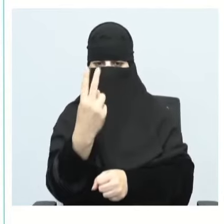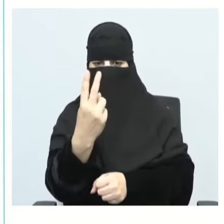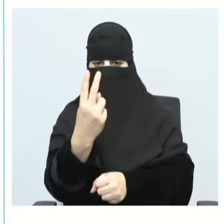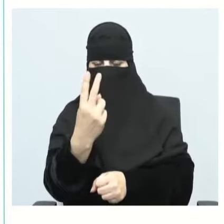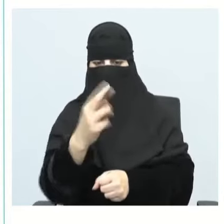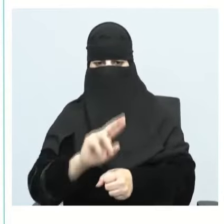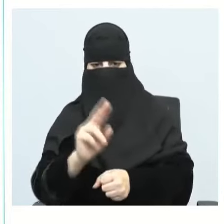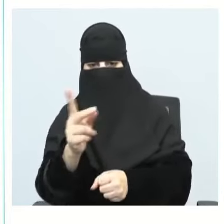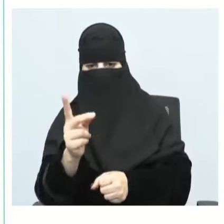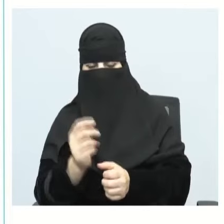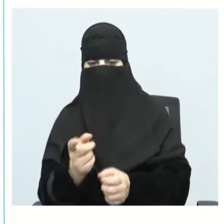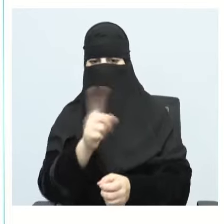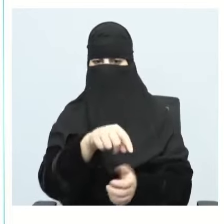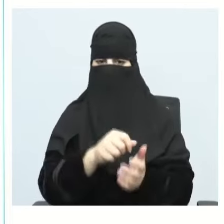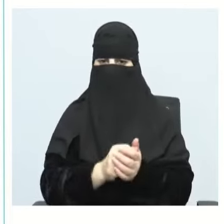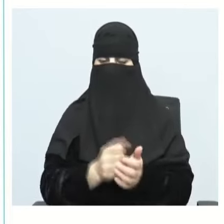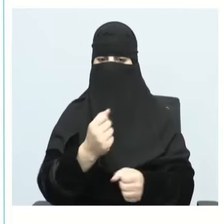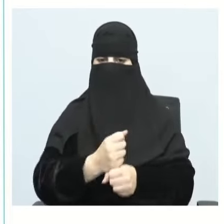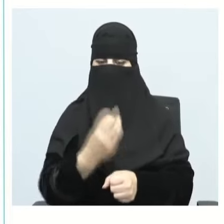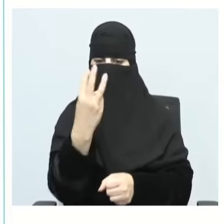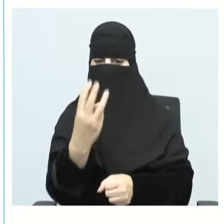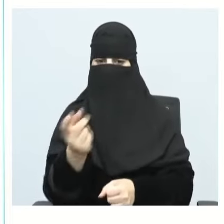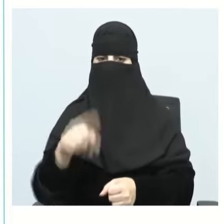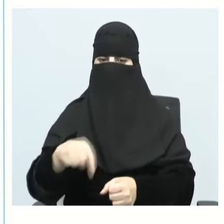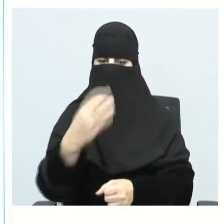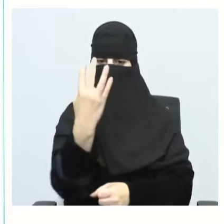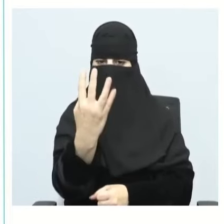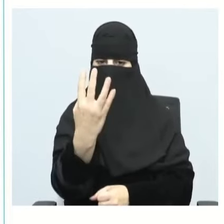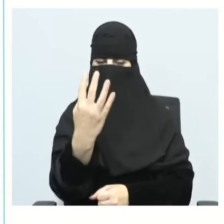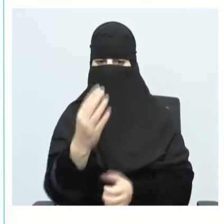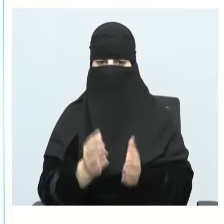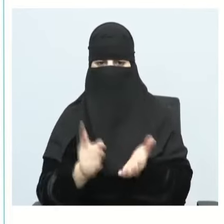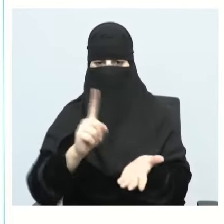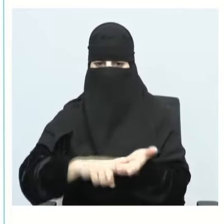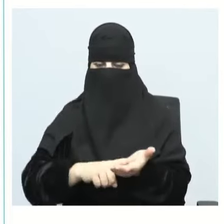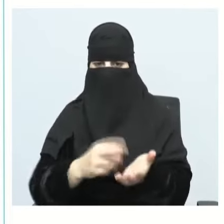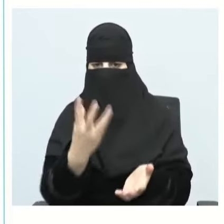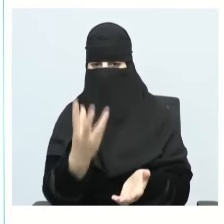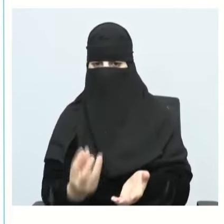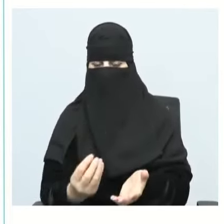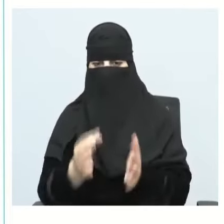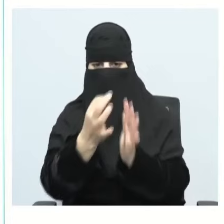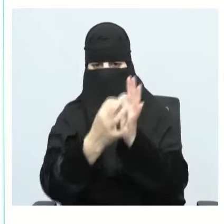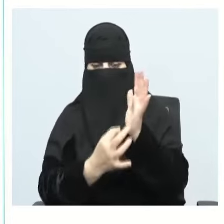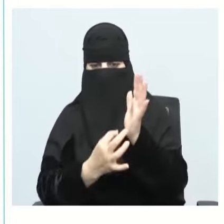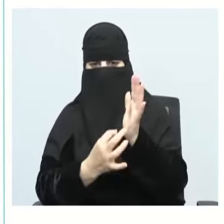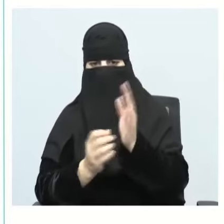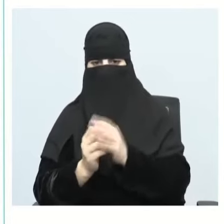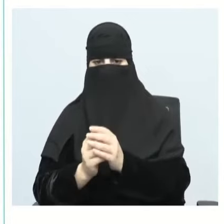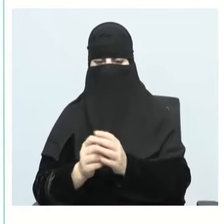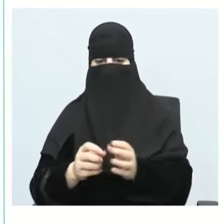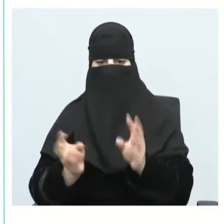وتغير اماكن ثانيه وكذلك الثلاثه وكذلك الاربعه بعد التحقيق وجدت ان الشروط المطابقه في المعطيات